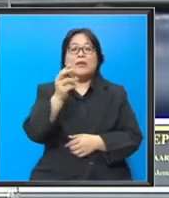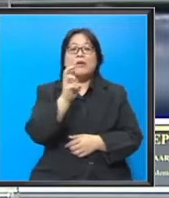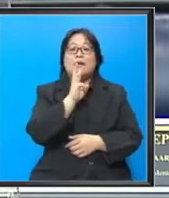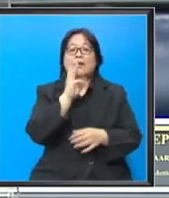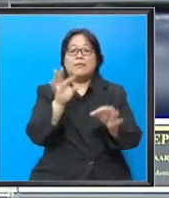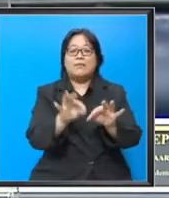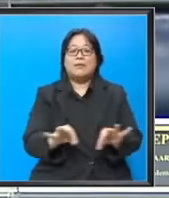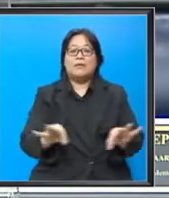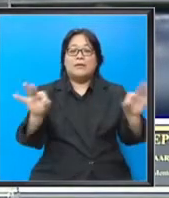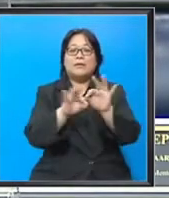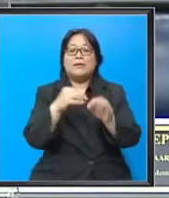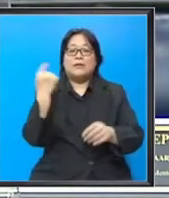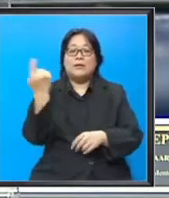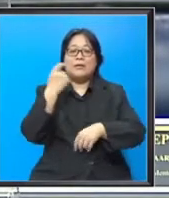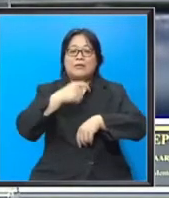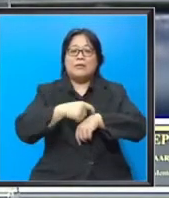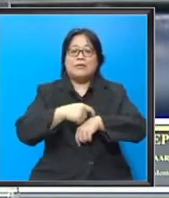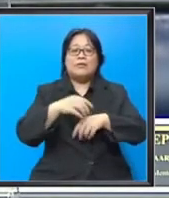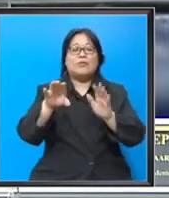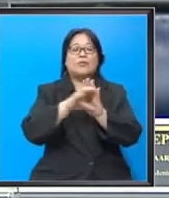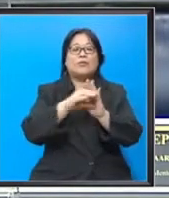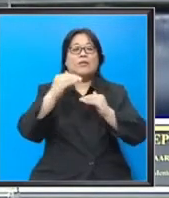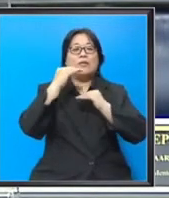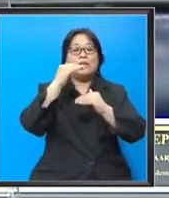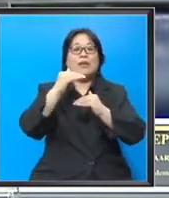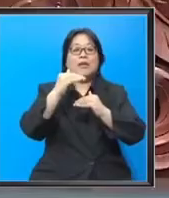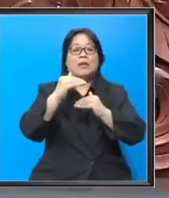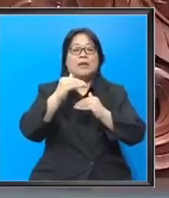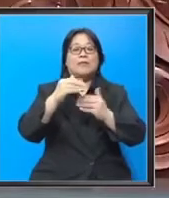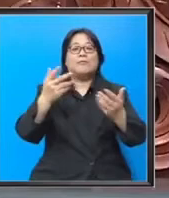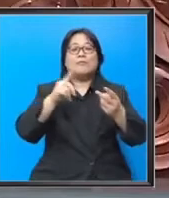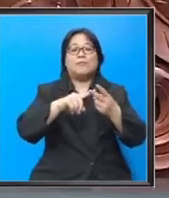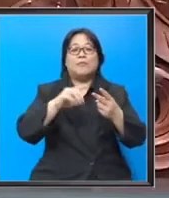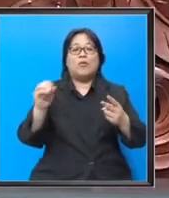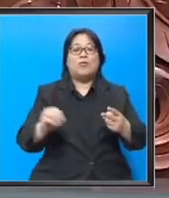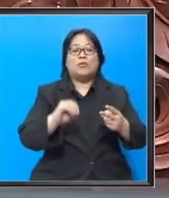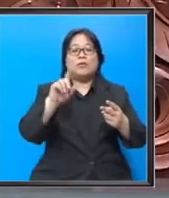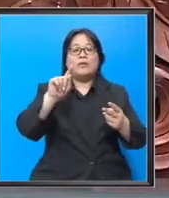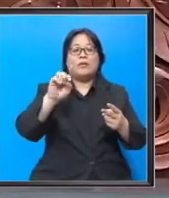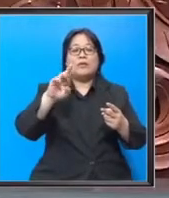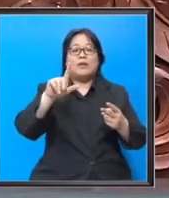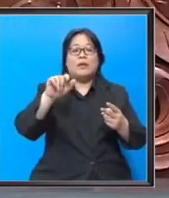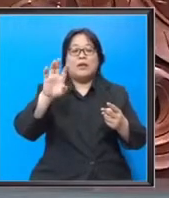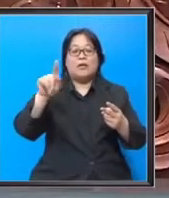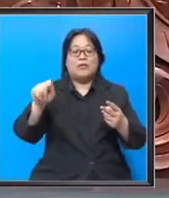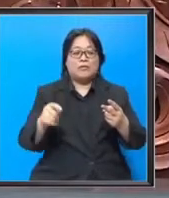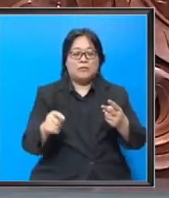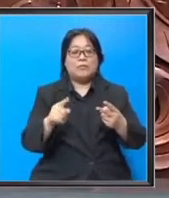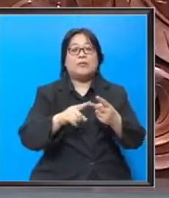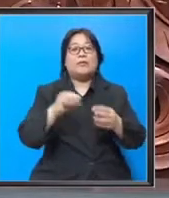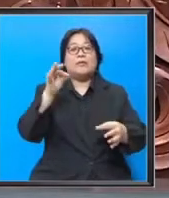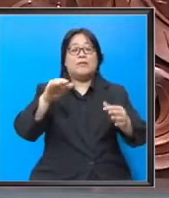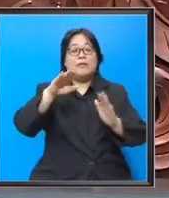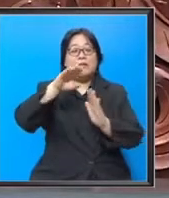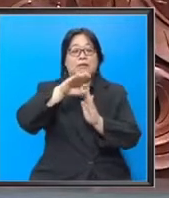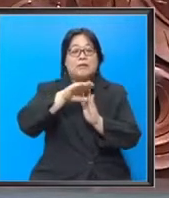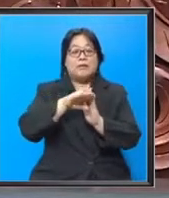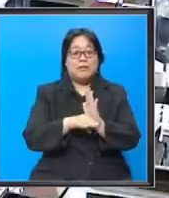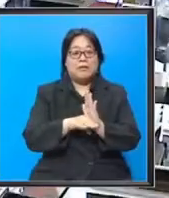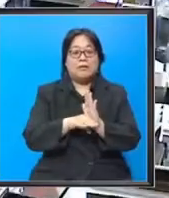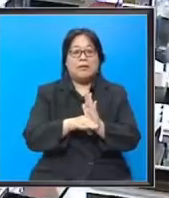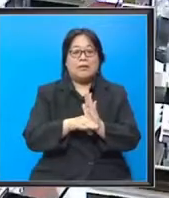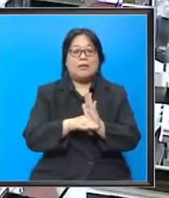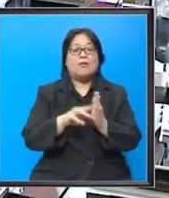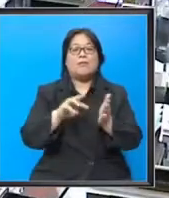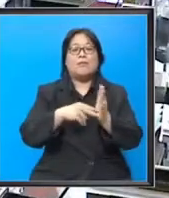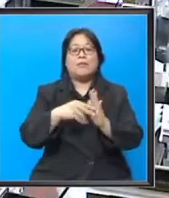penting setiap masa Seperti contohnya tahap bacaan oksigen terlarut yang mana jika rendah di bawah tak